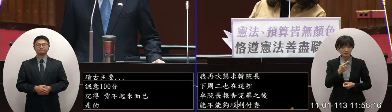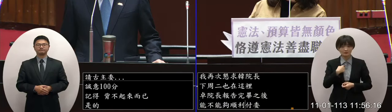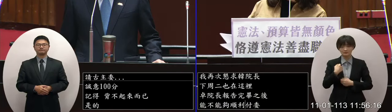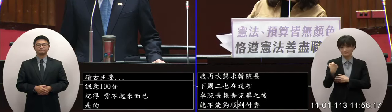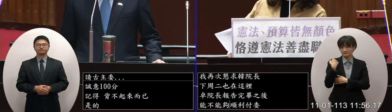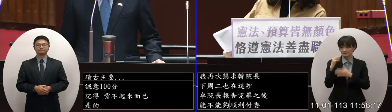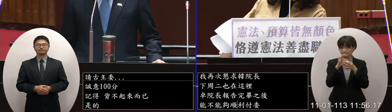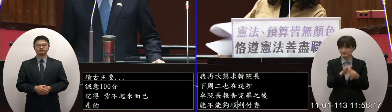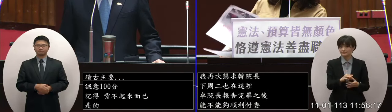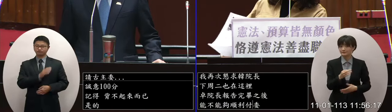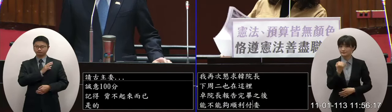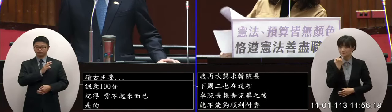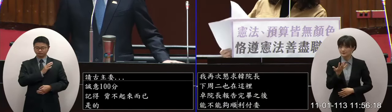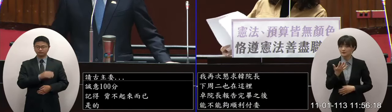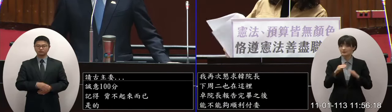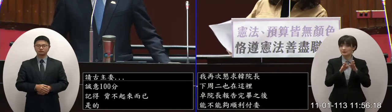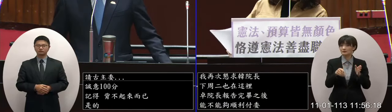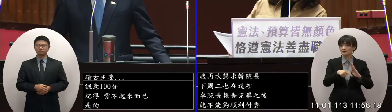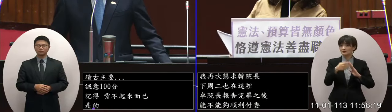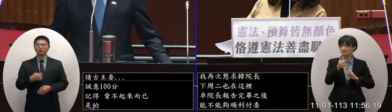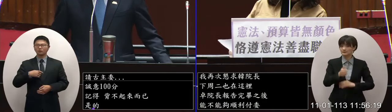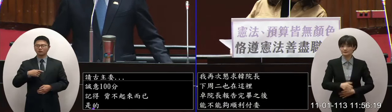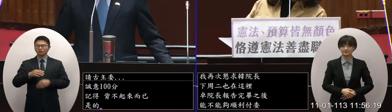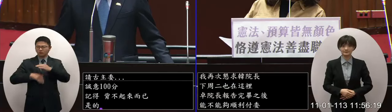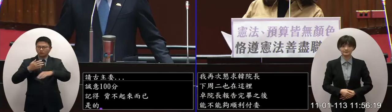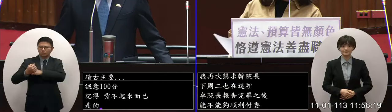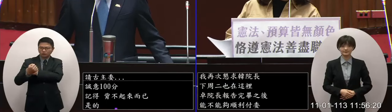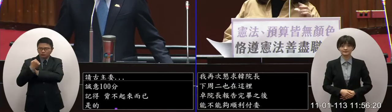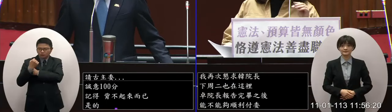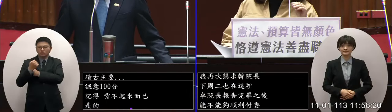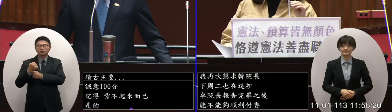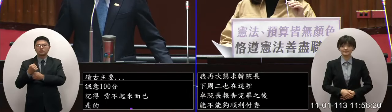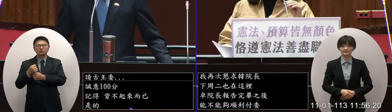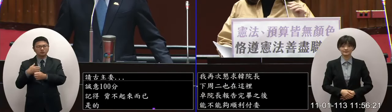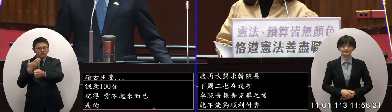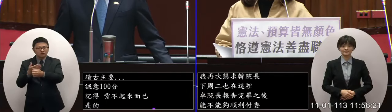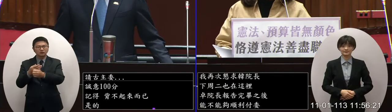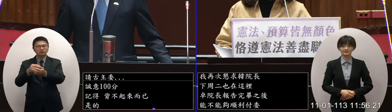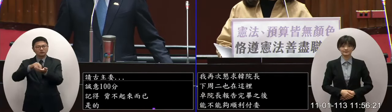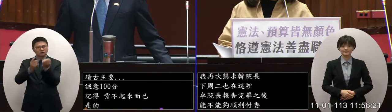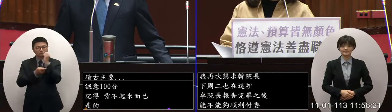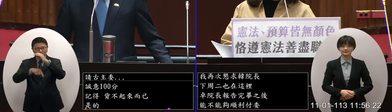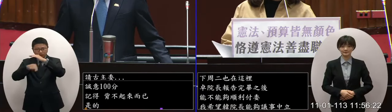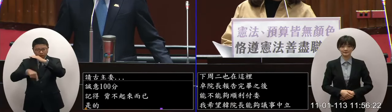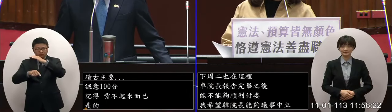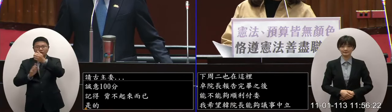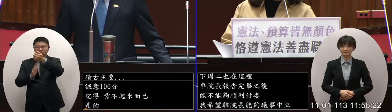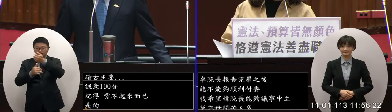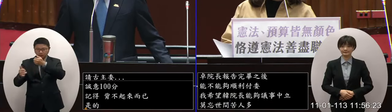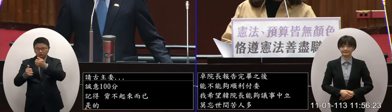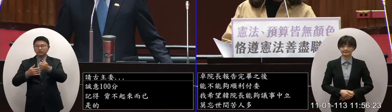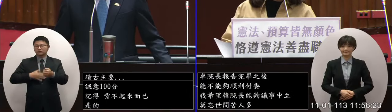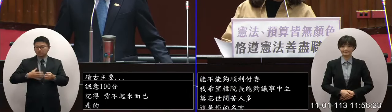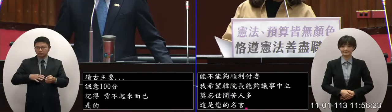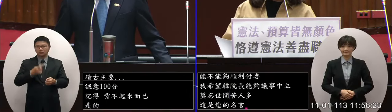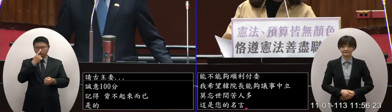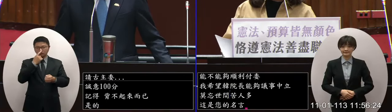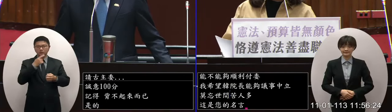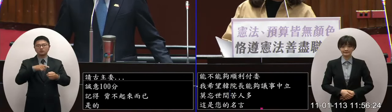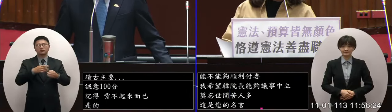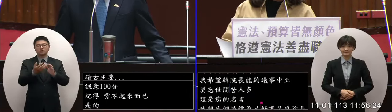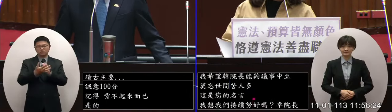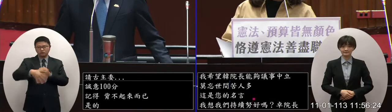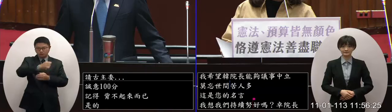好吗，卓院长？ 当然我们必须要更加的努力，让大院的委员能够了解总预算编列的精神，跟他未